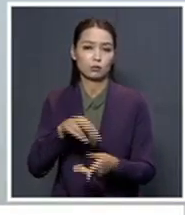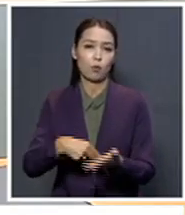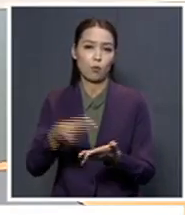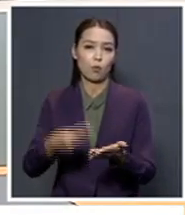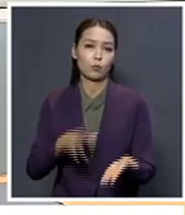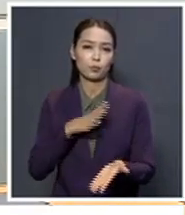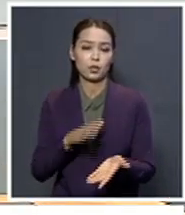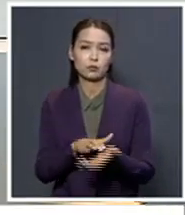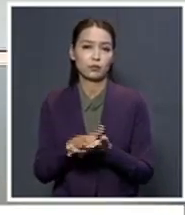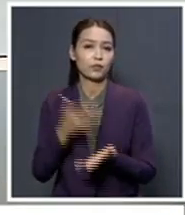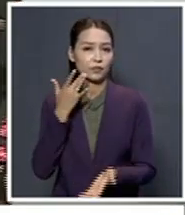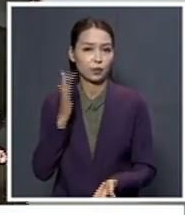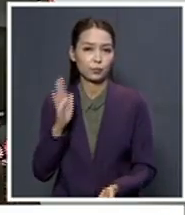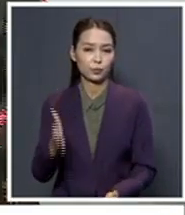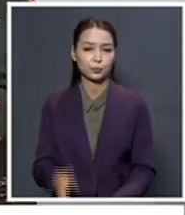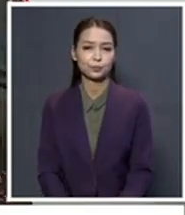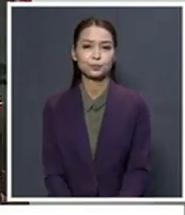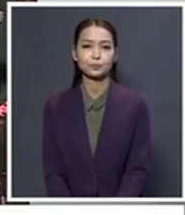қойды.